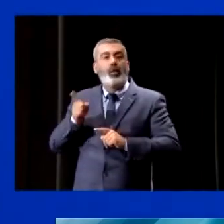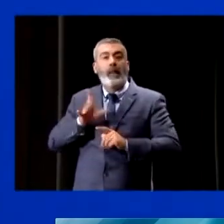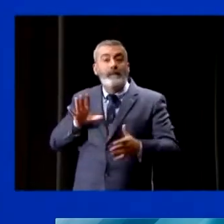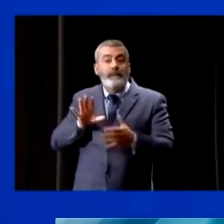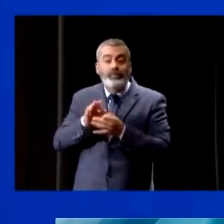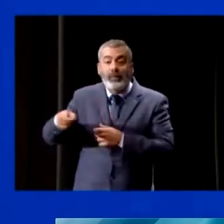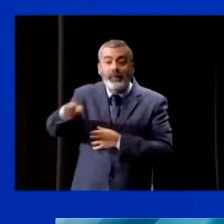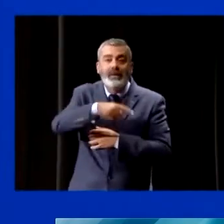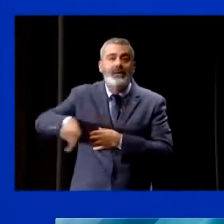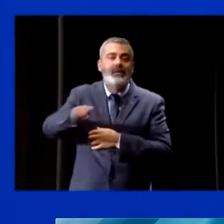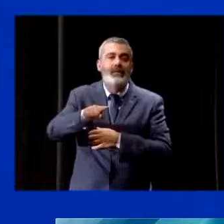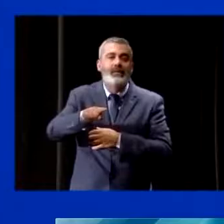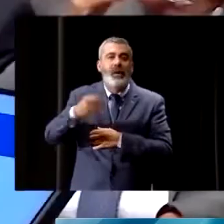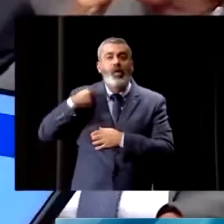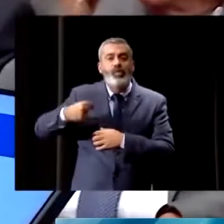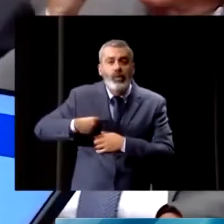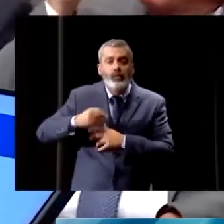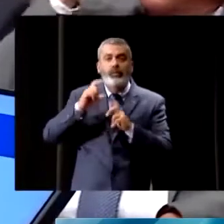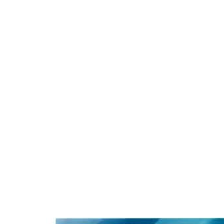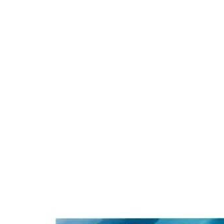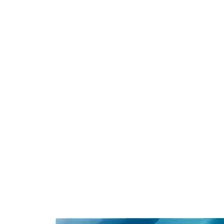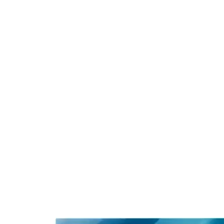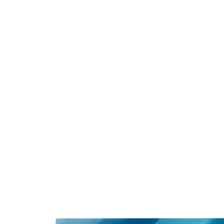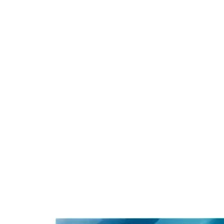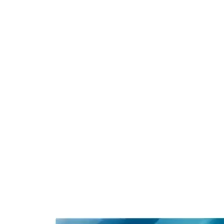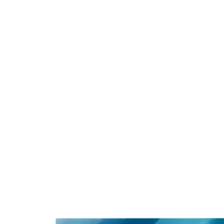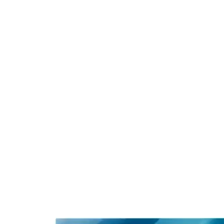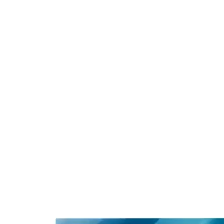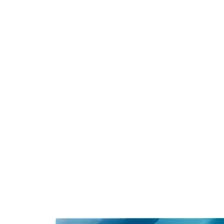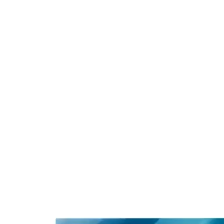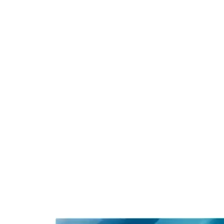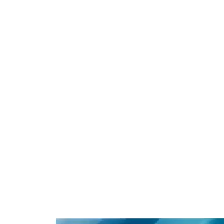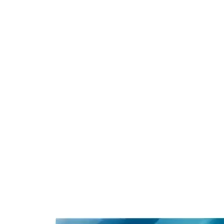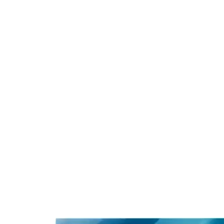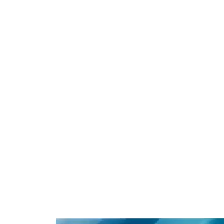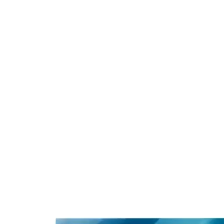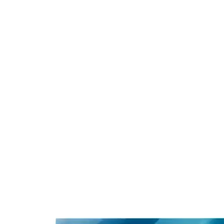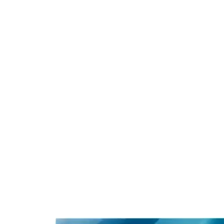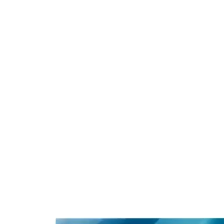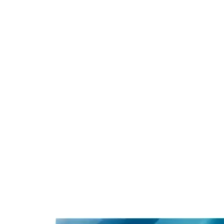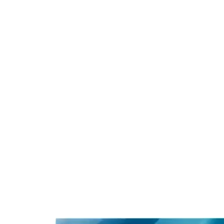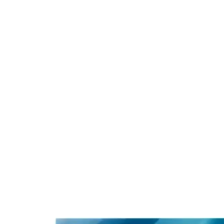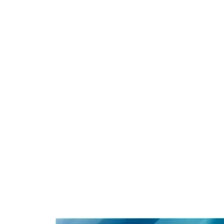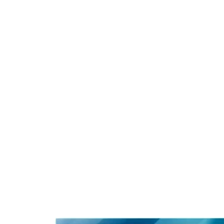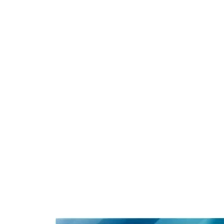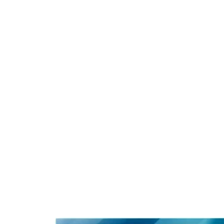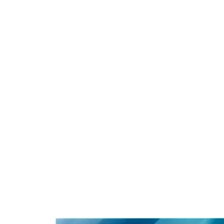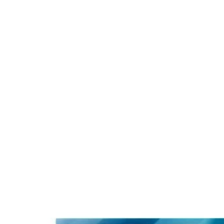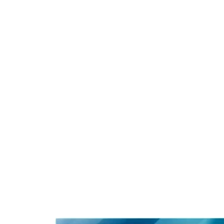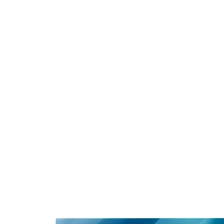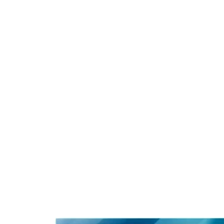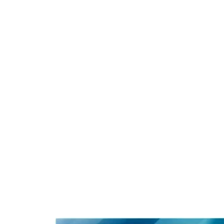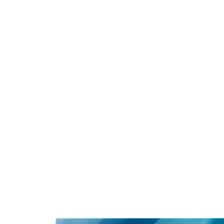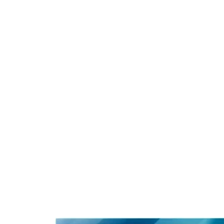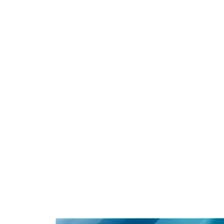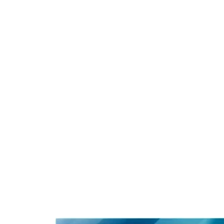συνεκτικά με την τοπική αυτοδιοίκηση. Είναι σήμερα μια σημαντική μέρα, γιατί έχουμε τη δυνατότητα να παρουσιάσουμε πράγματα που έχουν